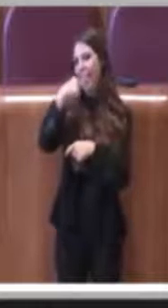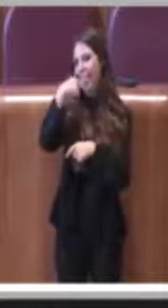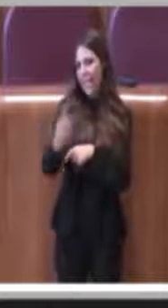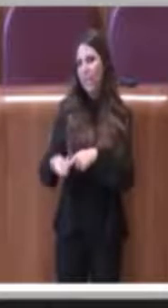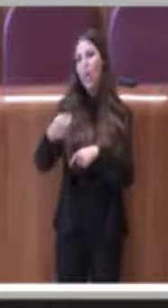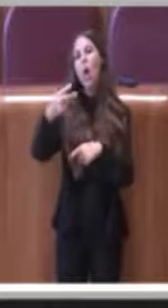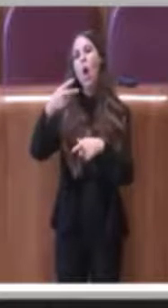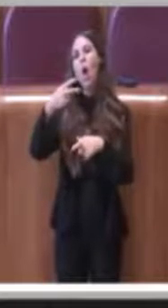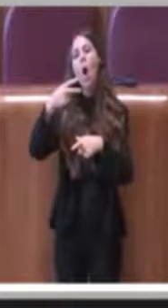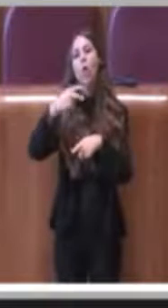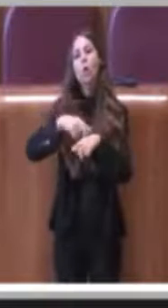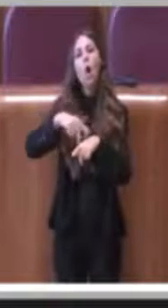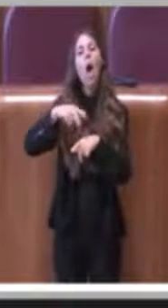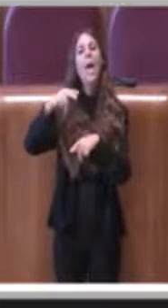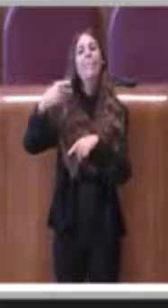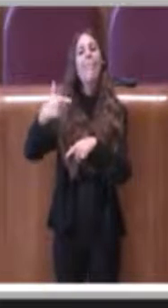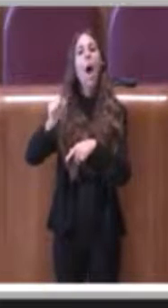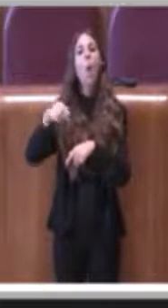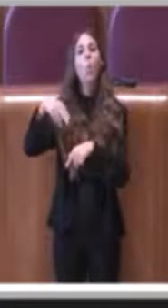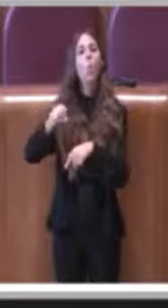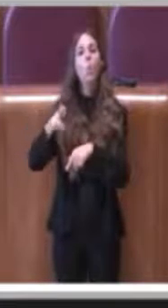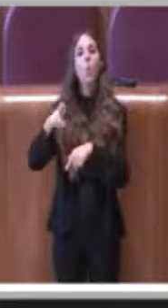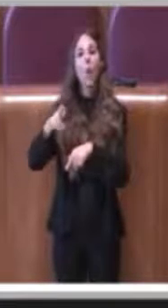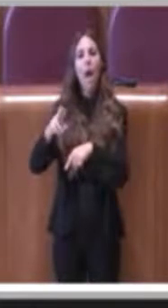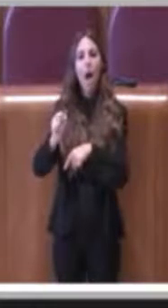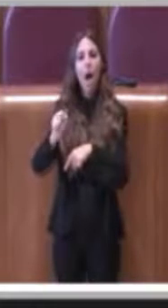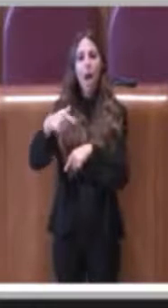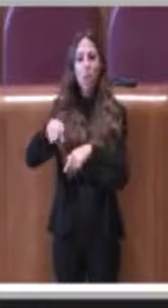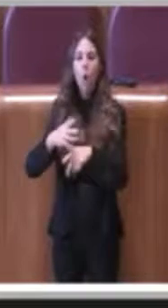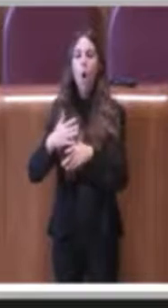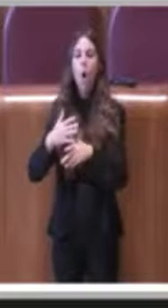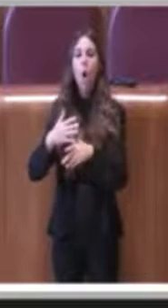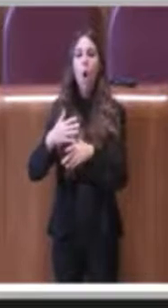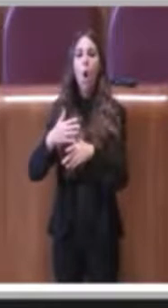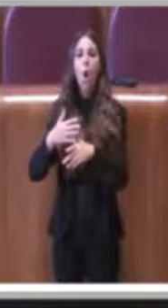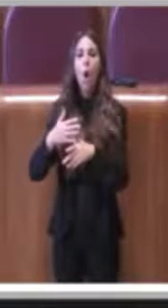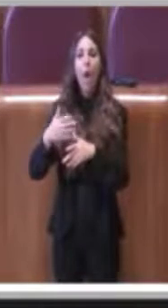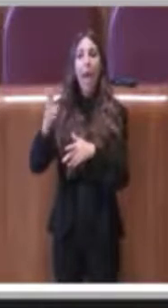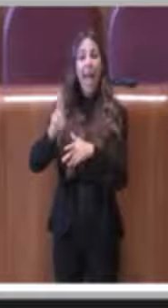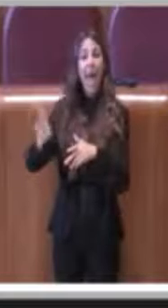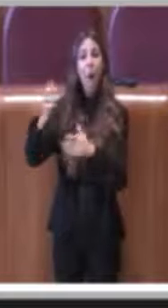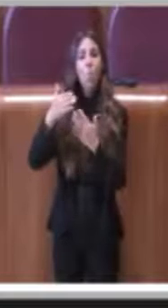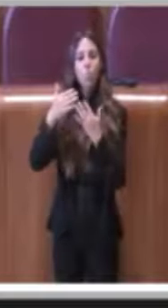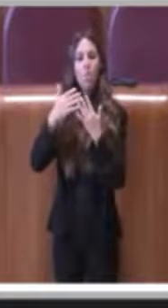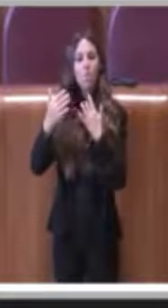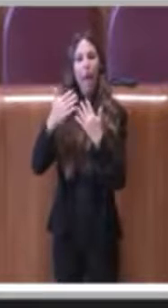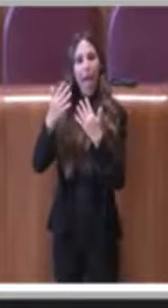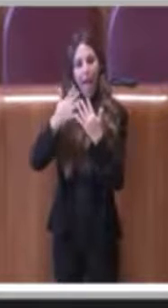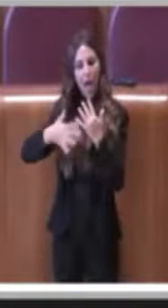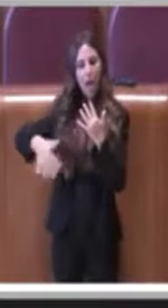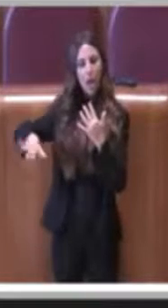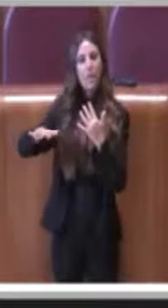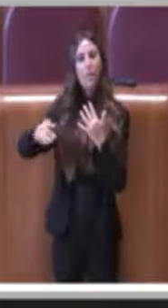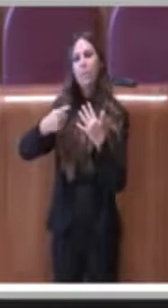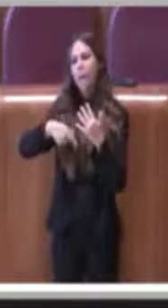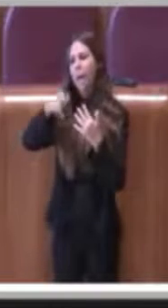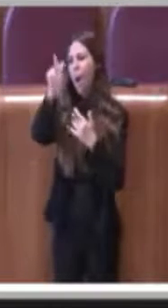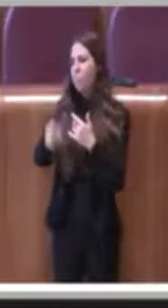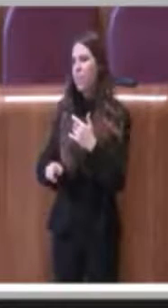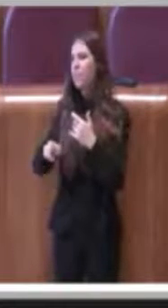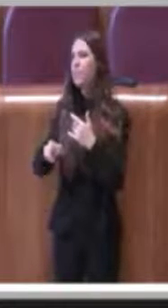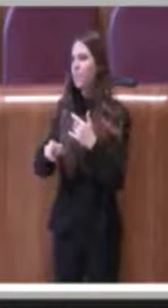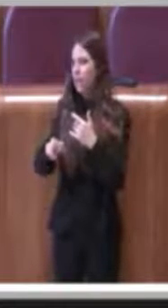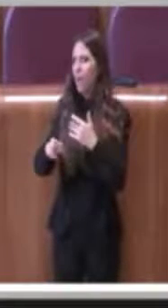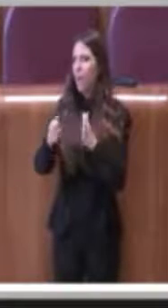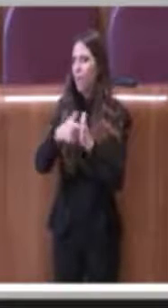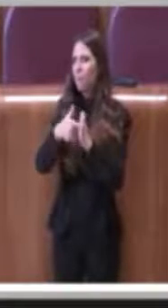dottor Tamburano, europarlamentare nella scorsa legislatura, che è stato definito forse il personaggio più influente